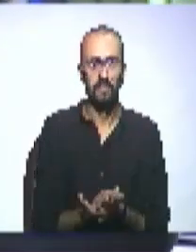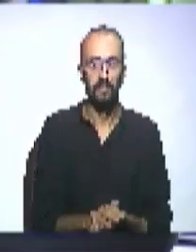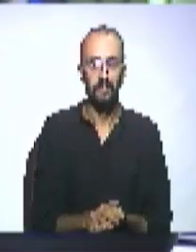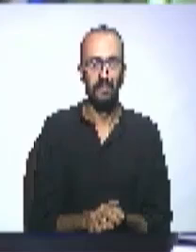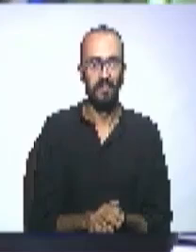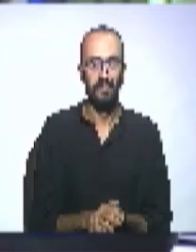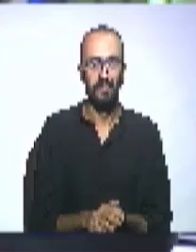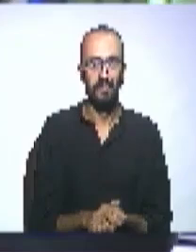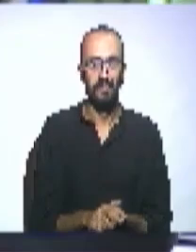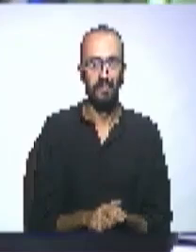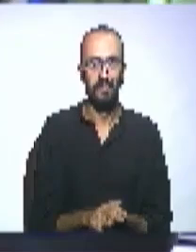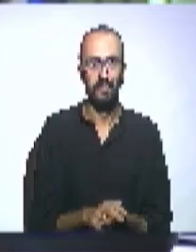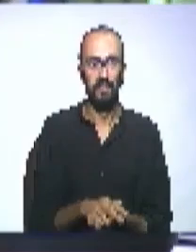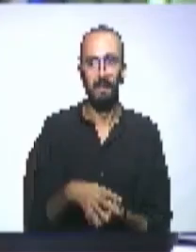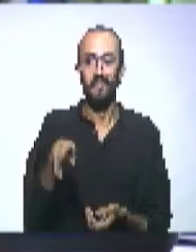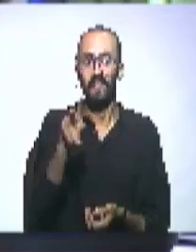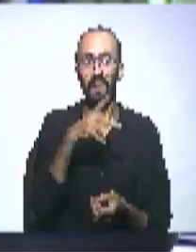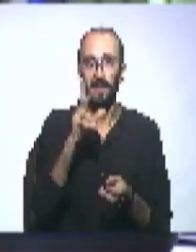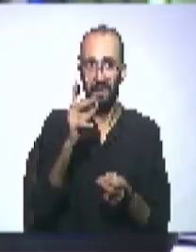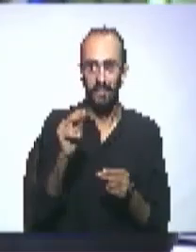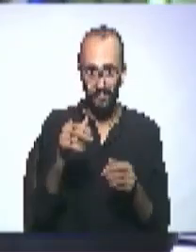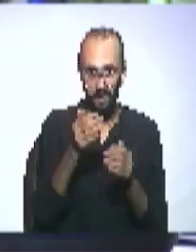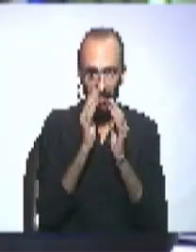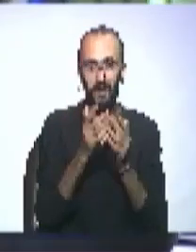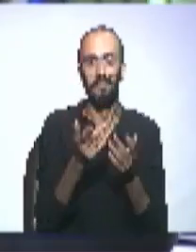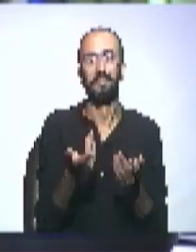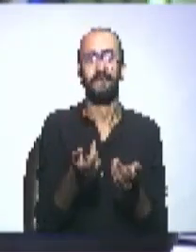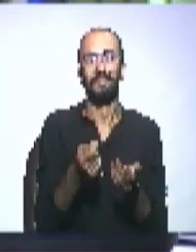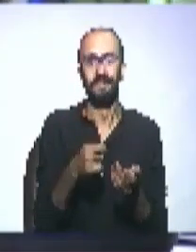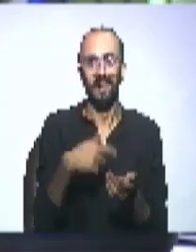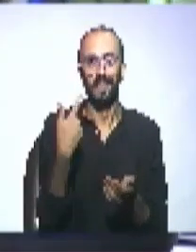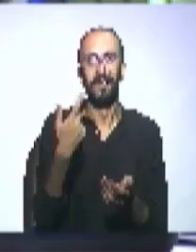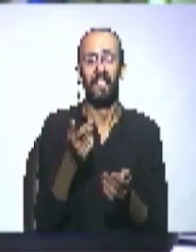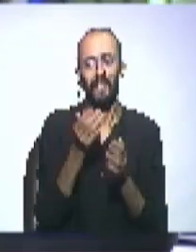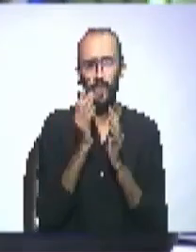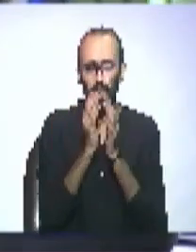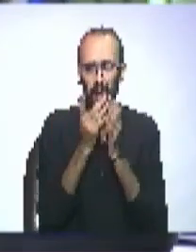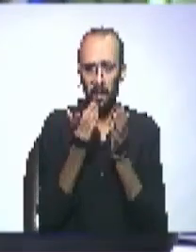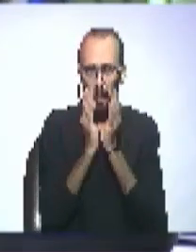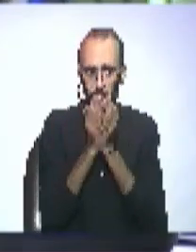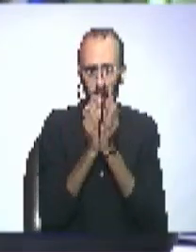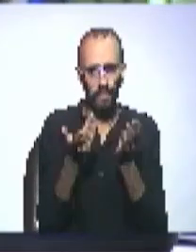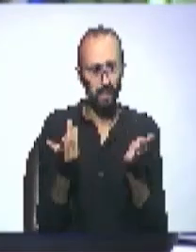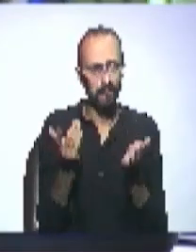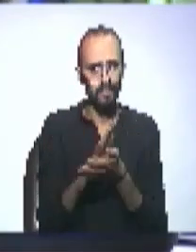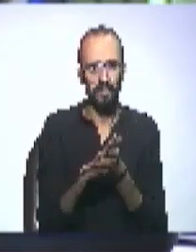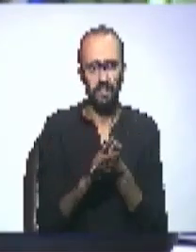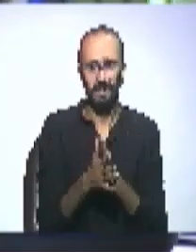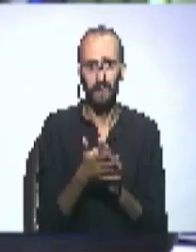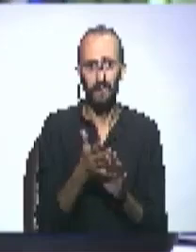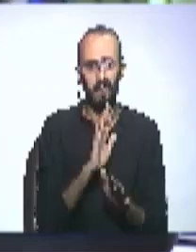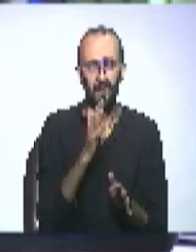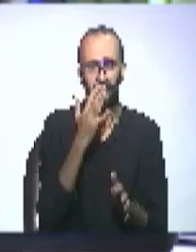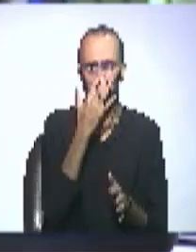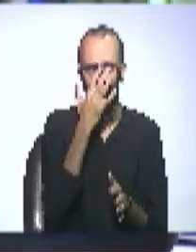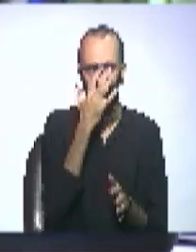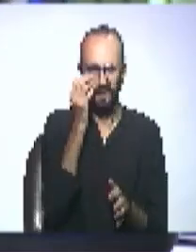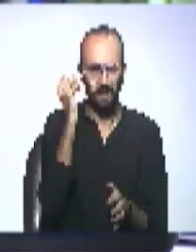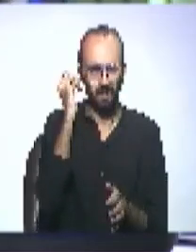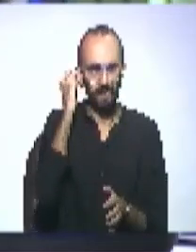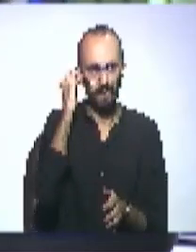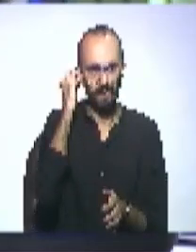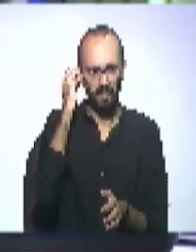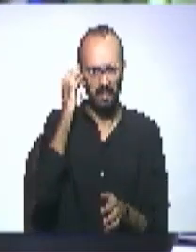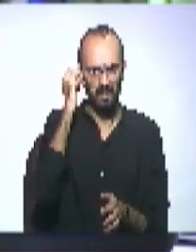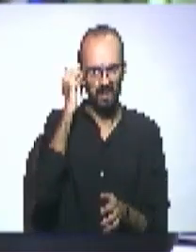مين بيجيب مكسرات دلوقتي؟ مين بيجيب مكسرات؟ بتدور على الحاجات الرخيصة. طب ممكن احط ايه فاكهة؟ فول سوداني. فول سوداني احط فاكهة. السوق النهارده مليان فاكهة، احنا